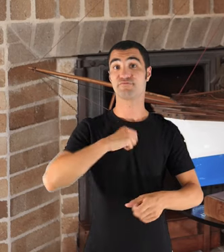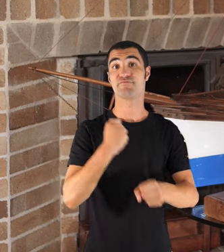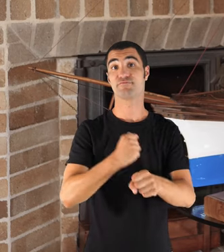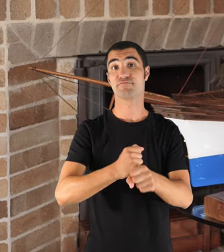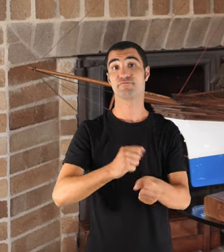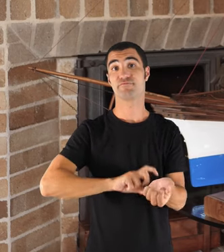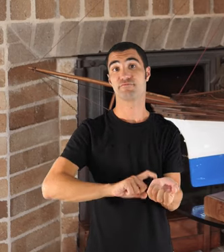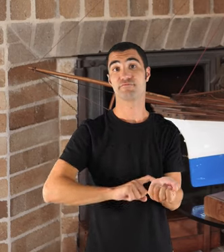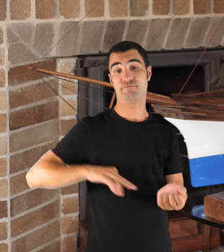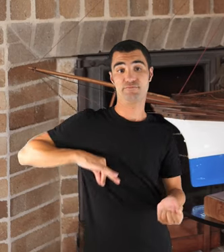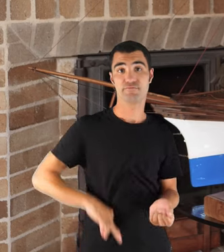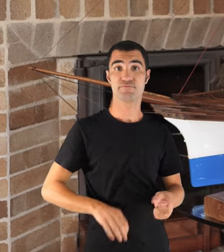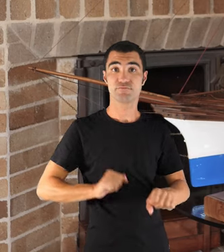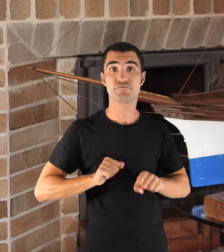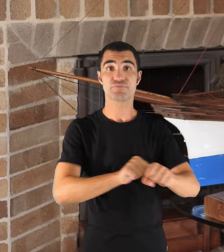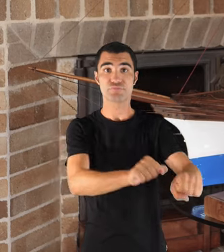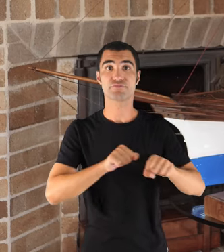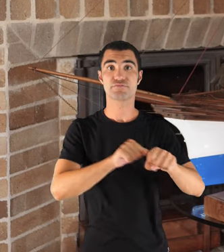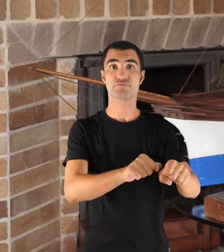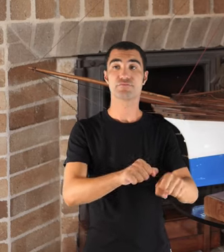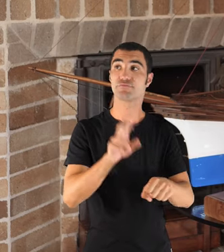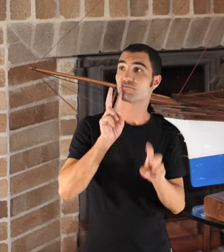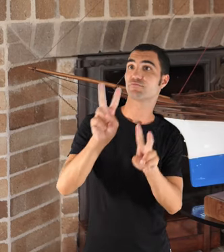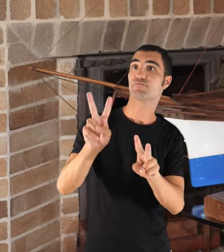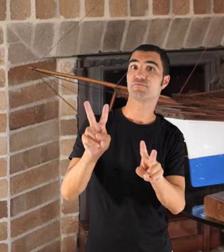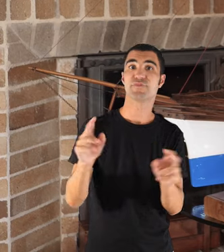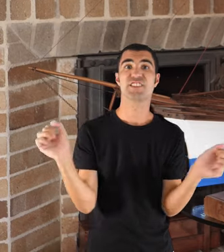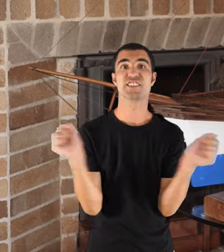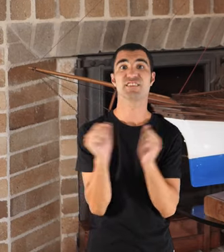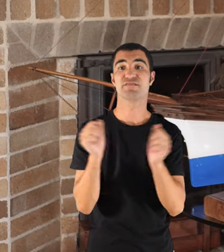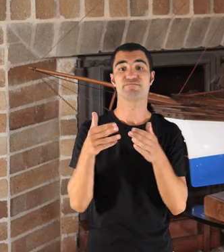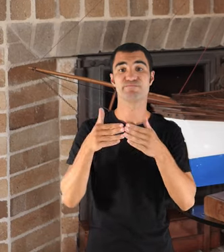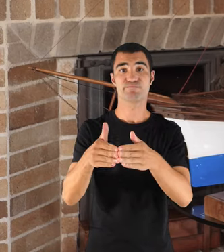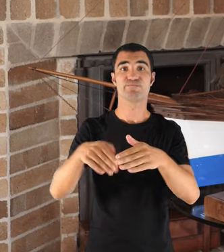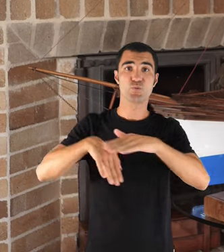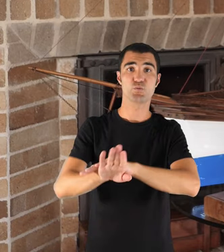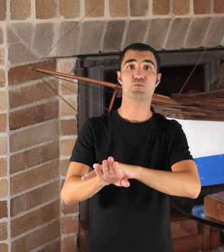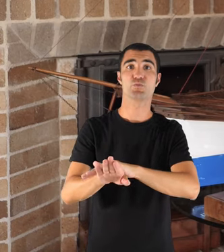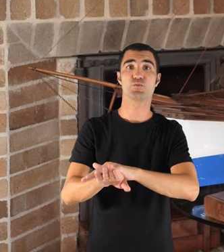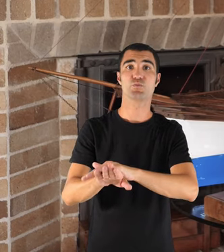en hivern, quan ja no s'empleava la barca per fer feina, pues la varen